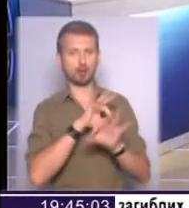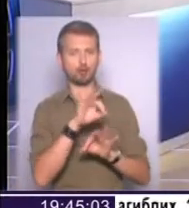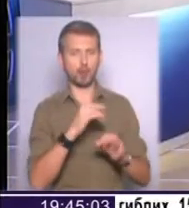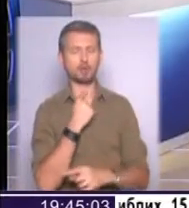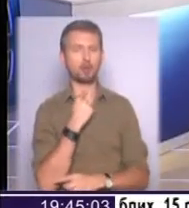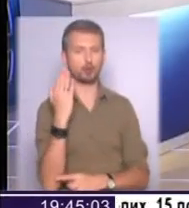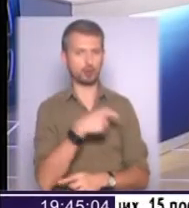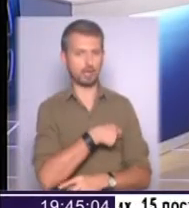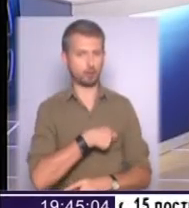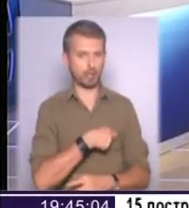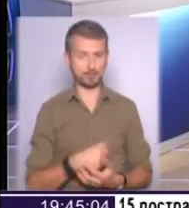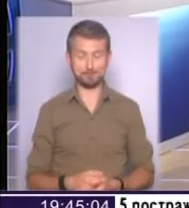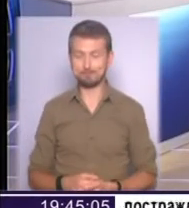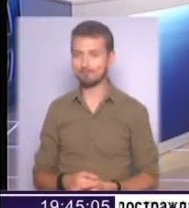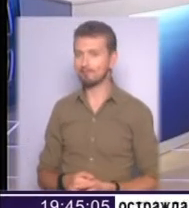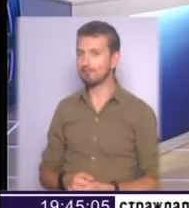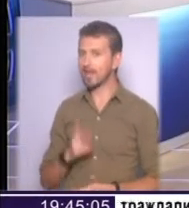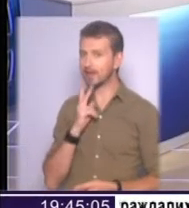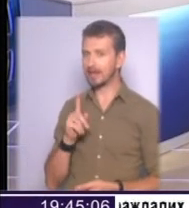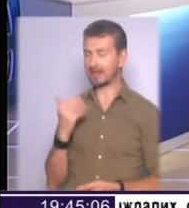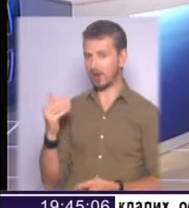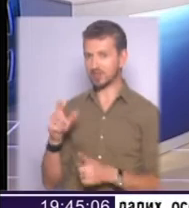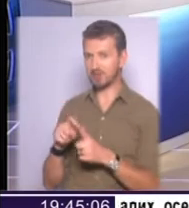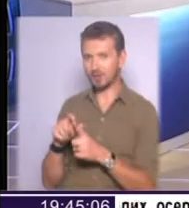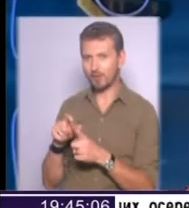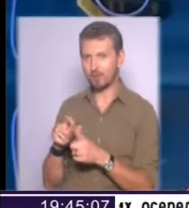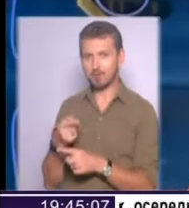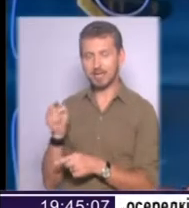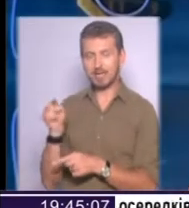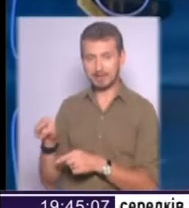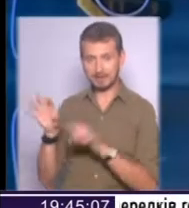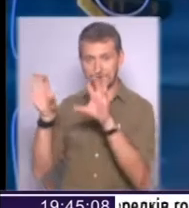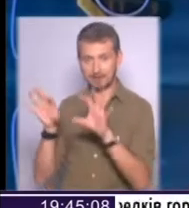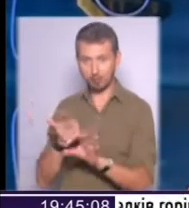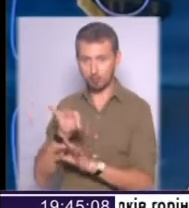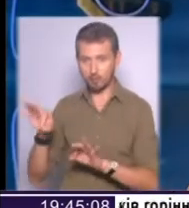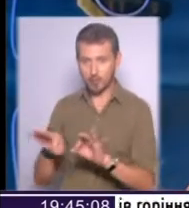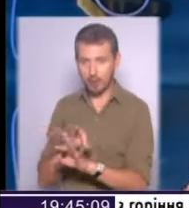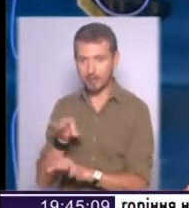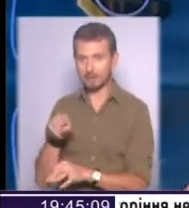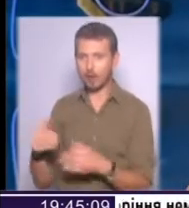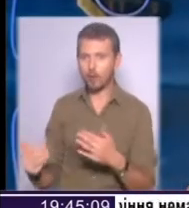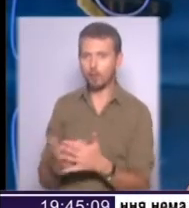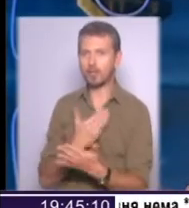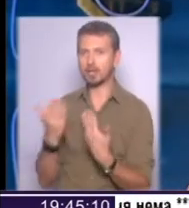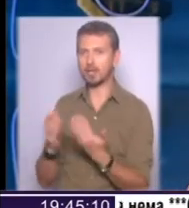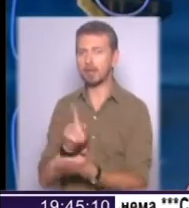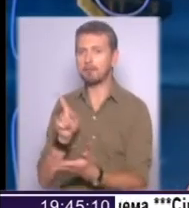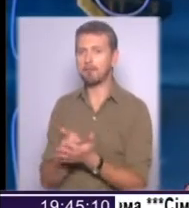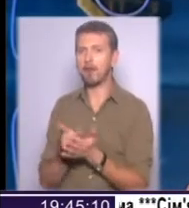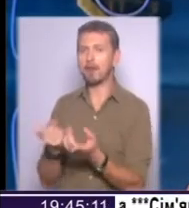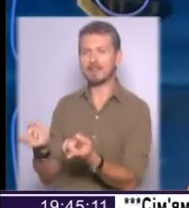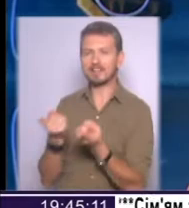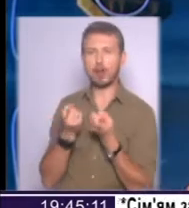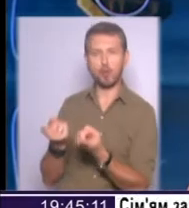депутати. Дивіться, за вашими словами, цей законопроект і цей новий підхід, він має залучити в